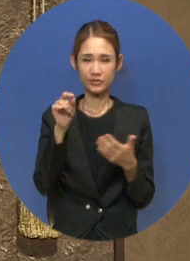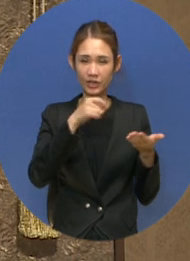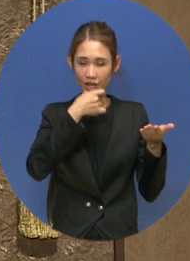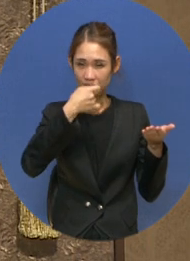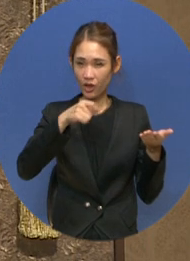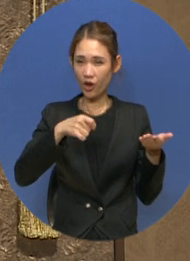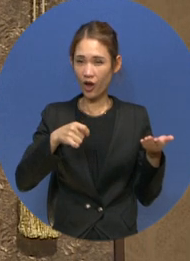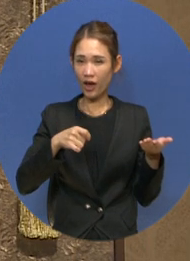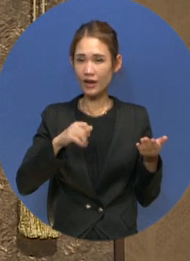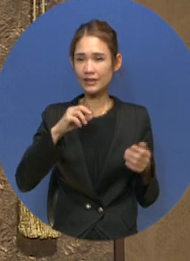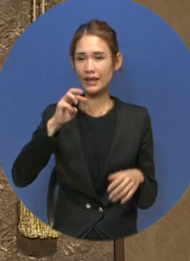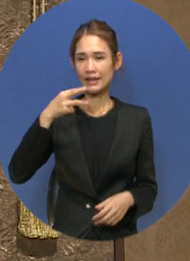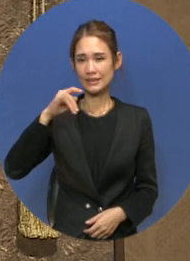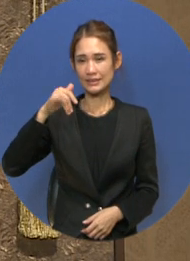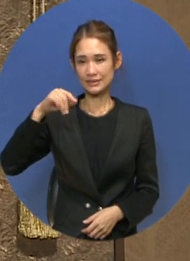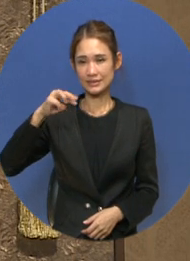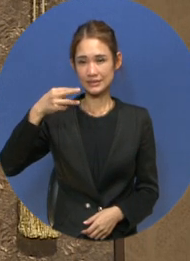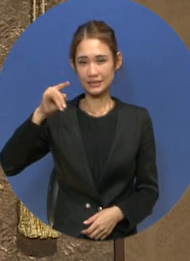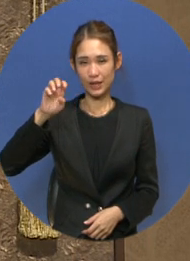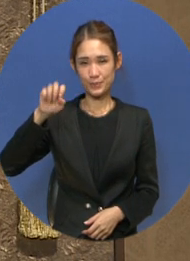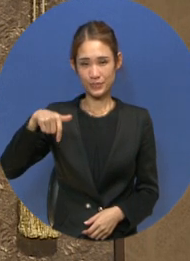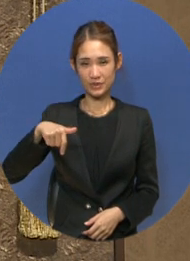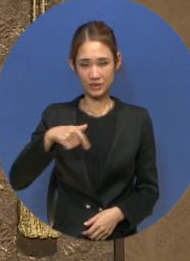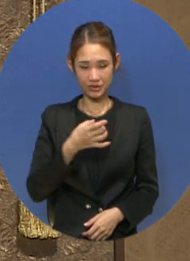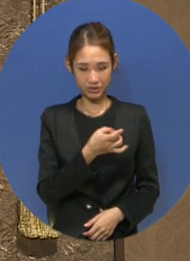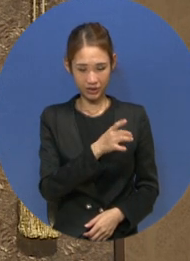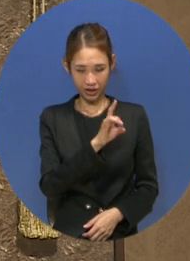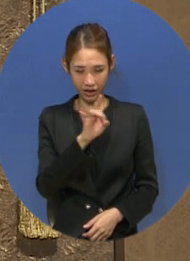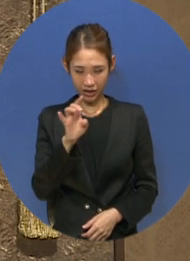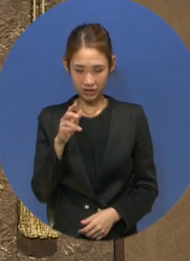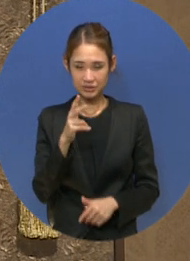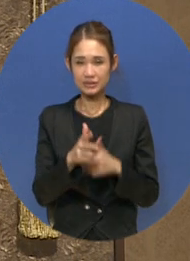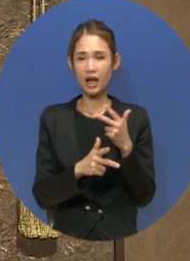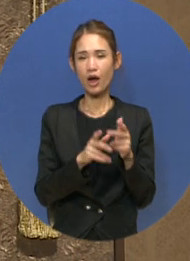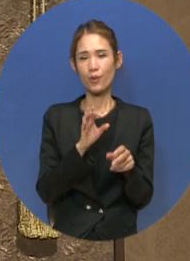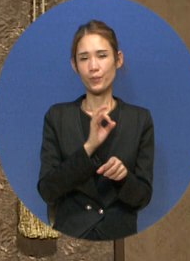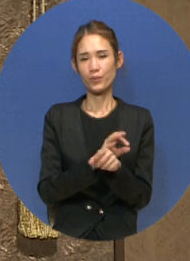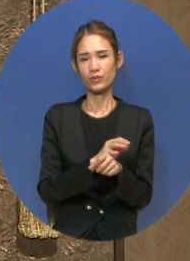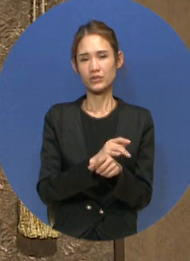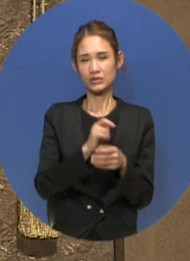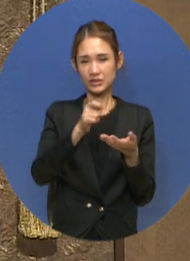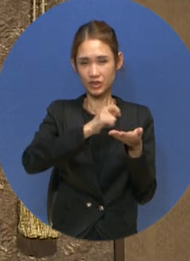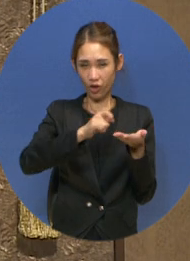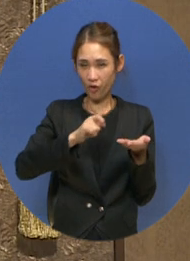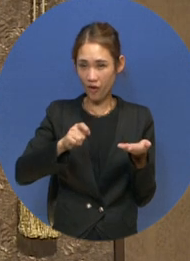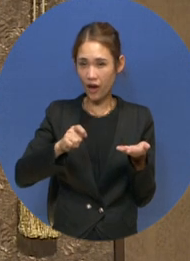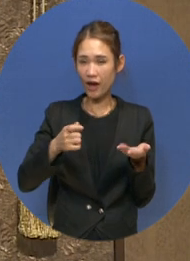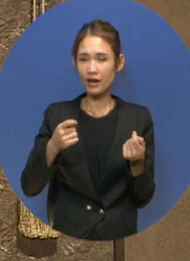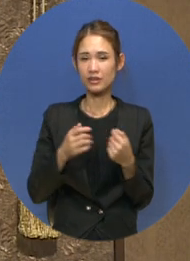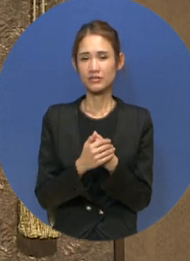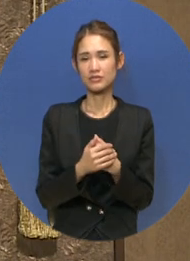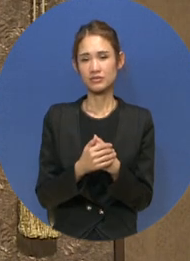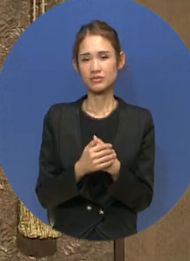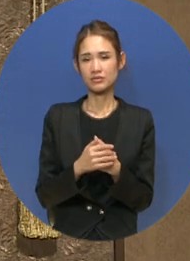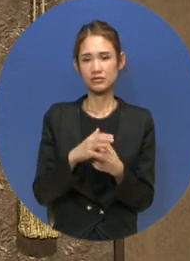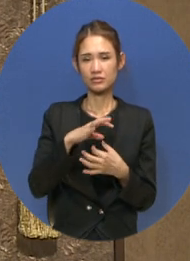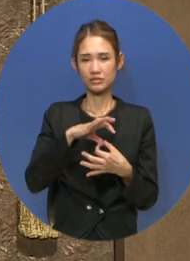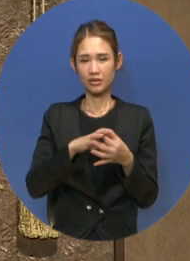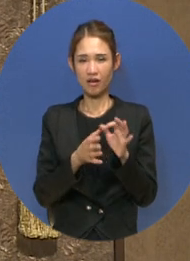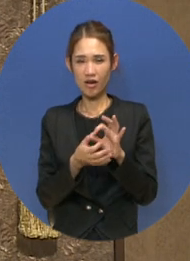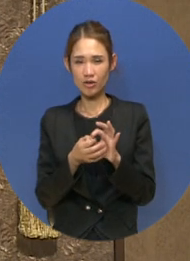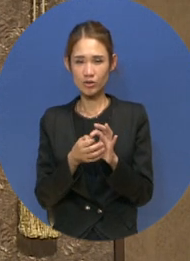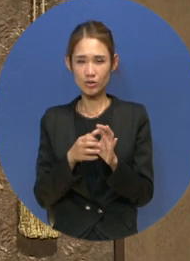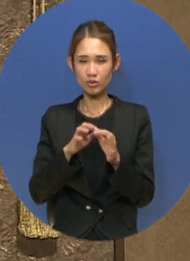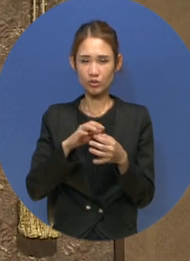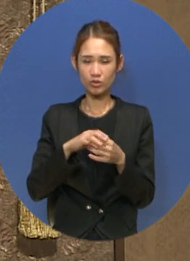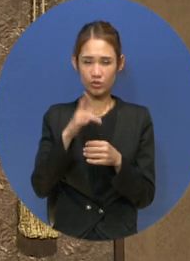뭐 캘리그래픽 등등에 대한 사업을 수행합니다. 서예 같은 경우는 이제는 아마추어 수준을